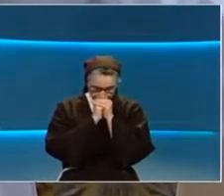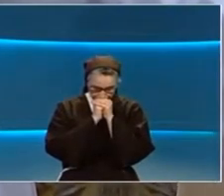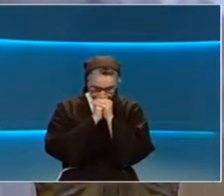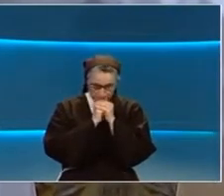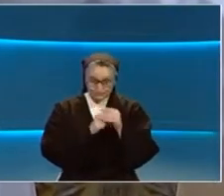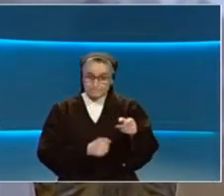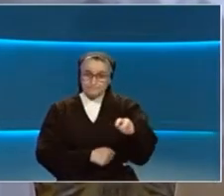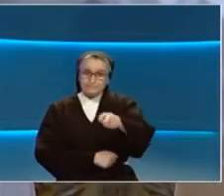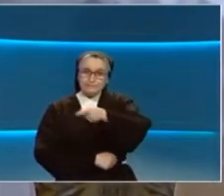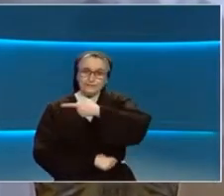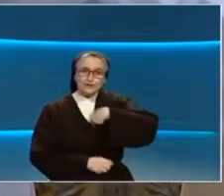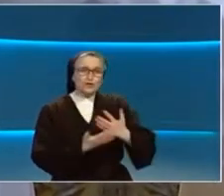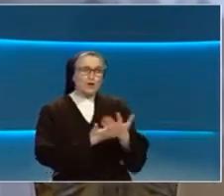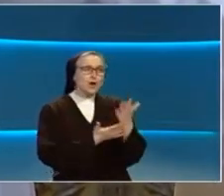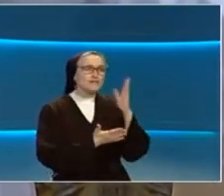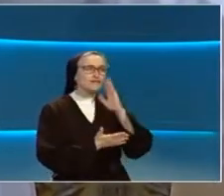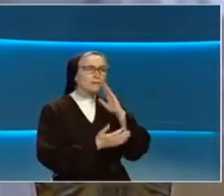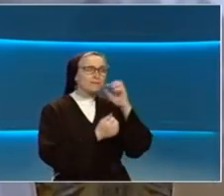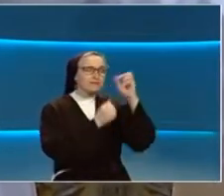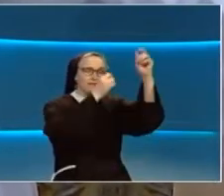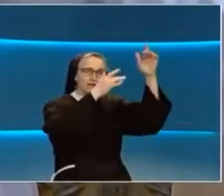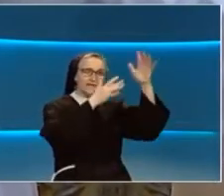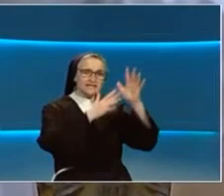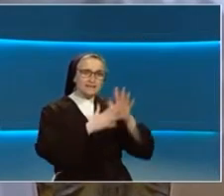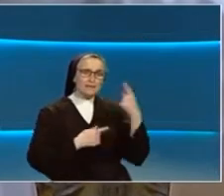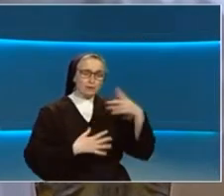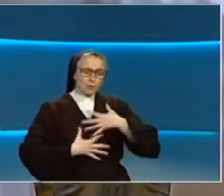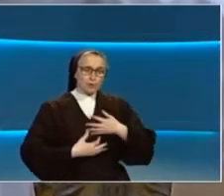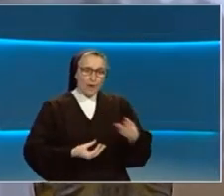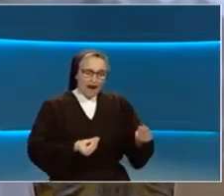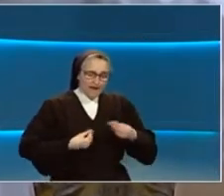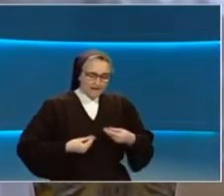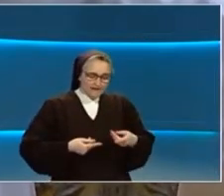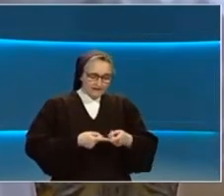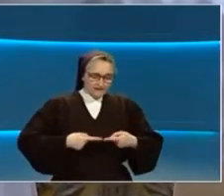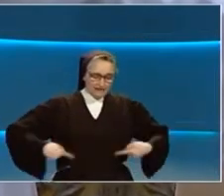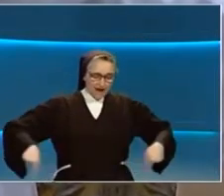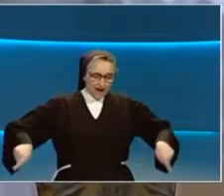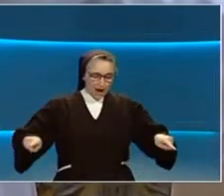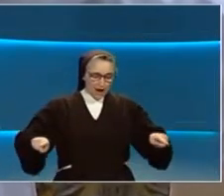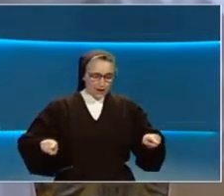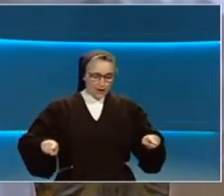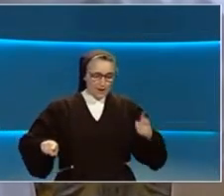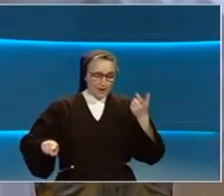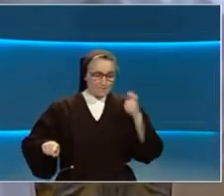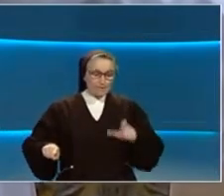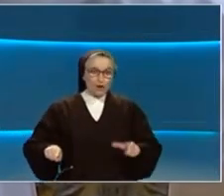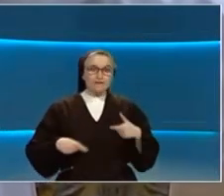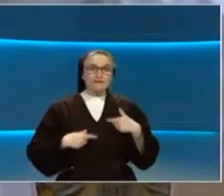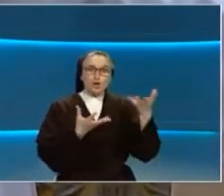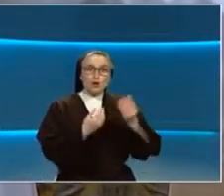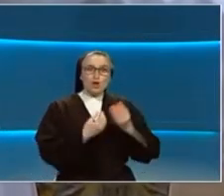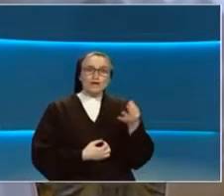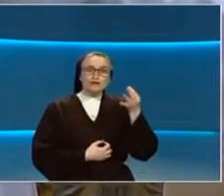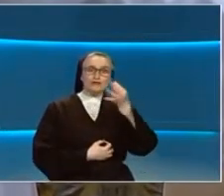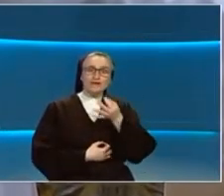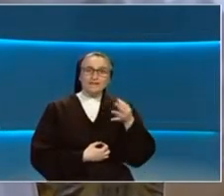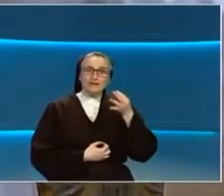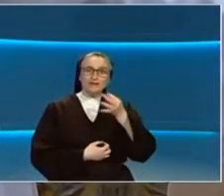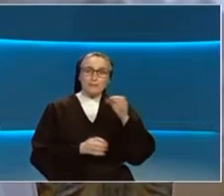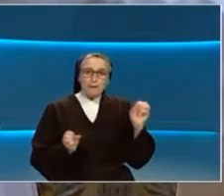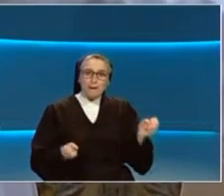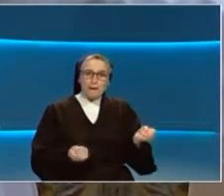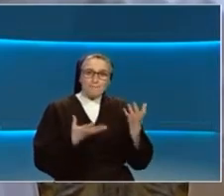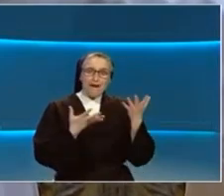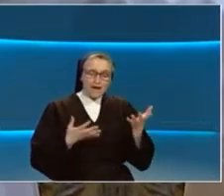Spiritum nobis, Domine, tue caritatis infunde, ut quos sacramentis pascalibus